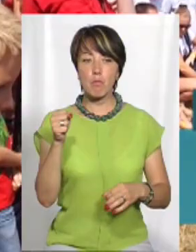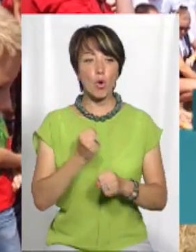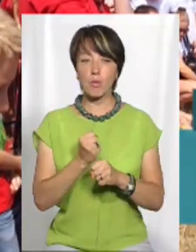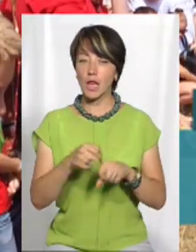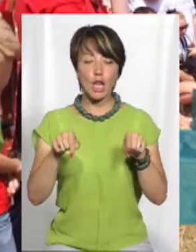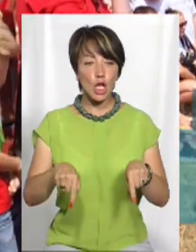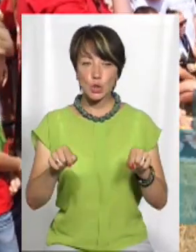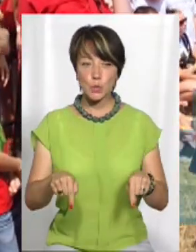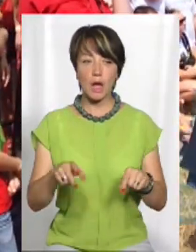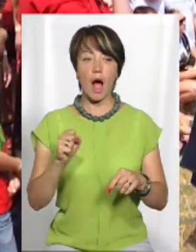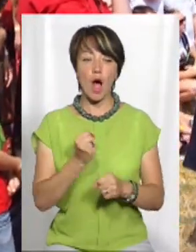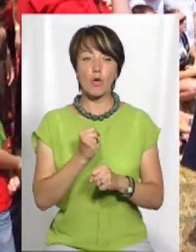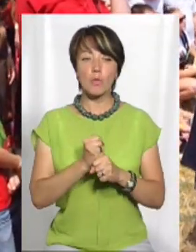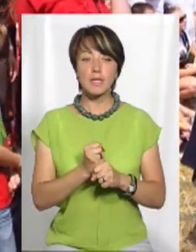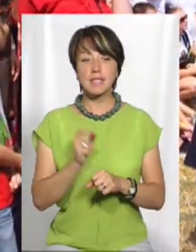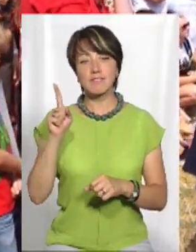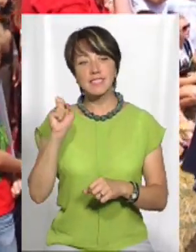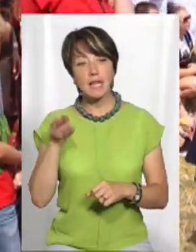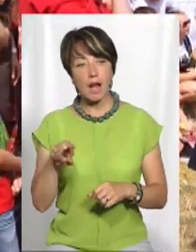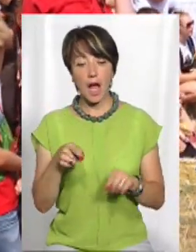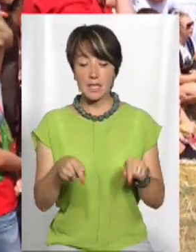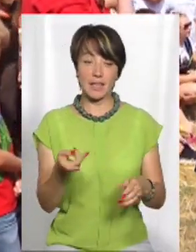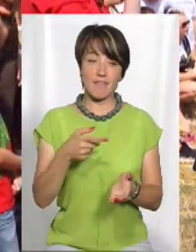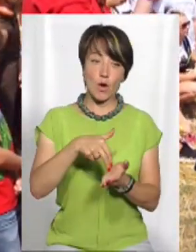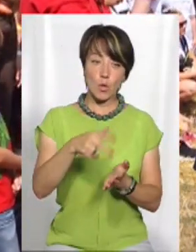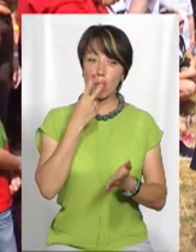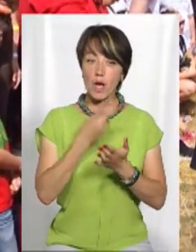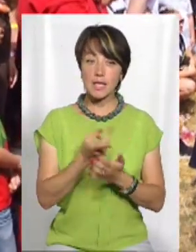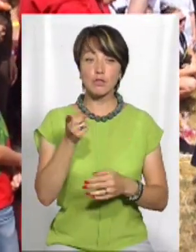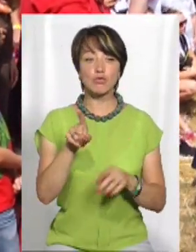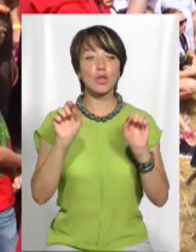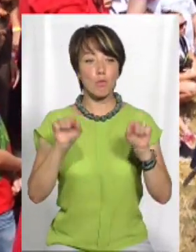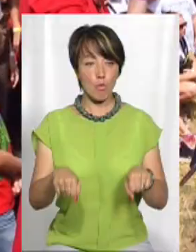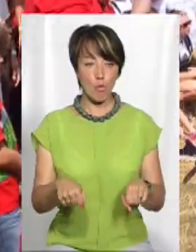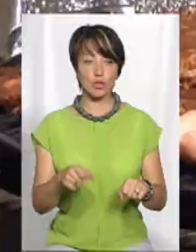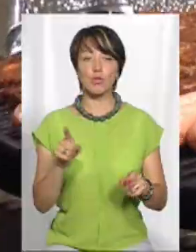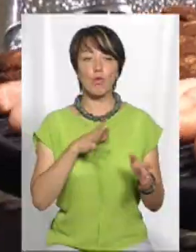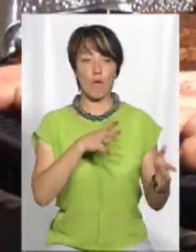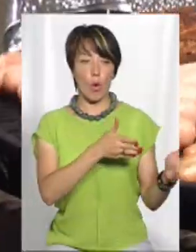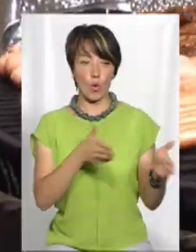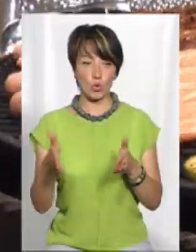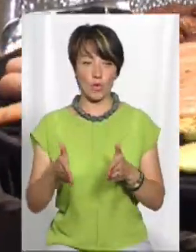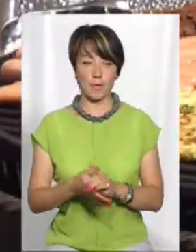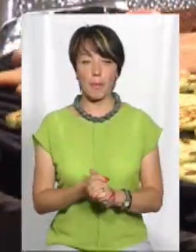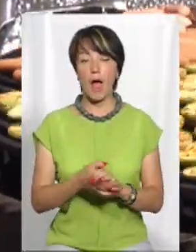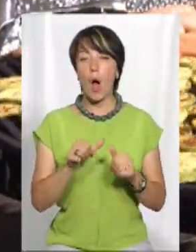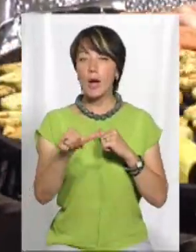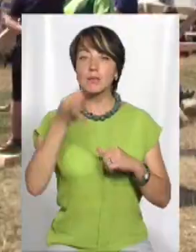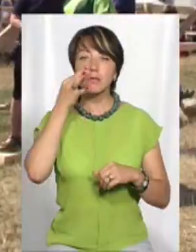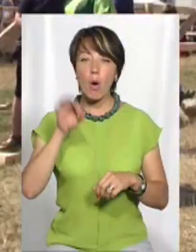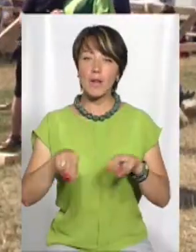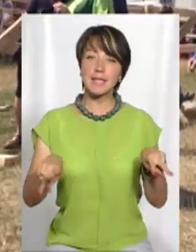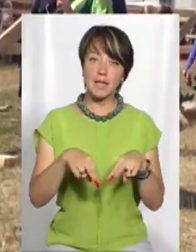тут, на ресталищі, а вони робляться в залі. А сюди ти тільки виходиш показати те, що ти можеш, до чого ти був готовий. Окрім смаколиків, танців